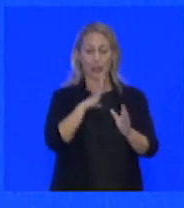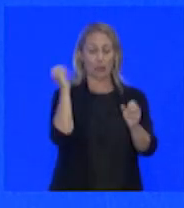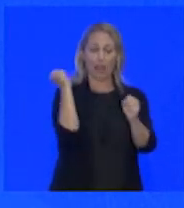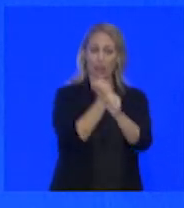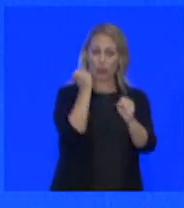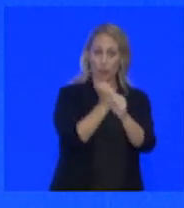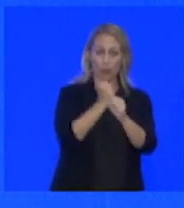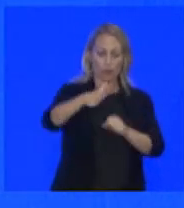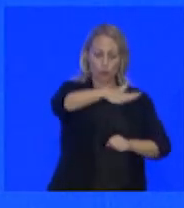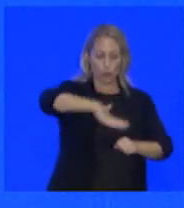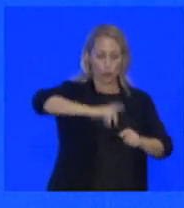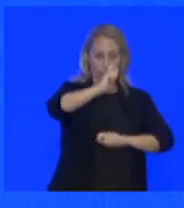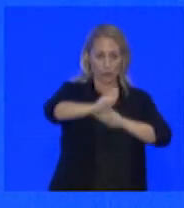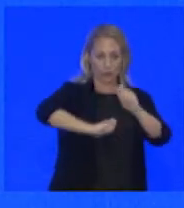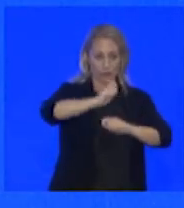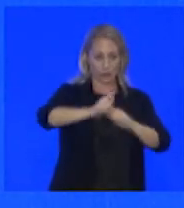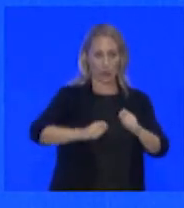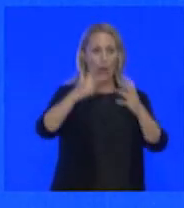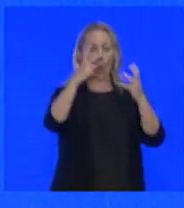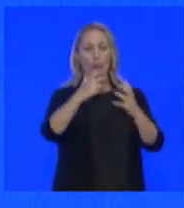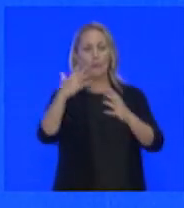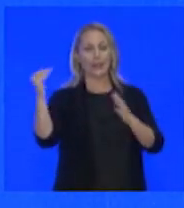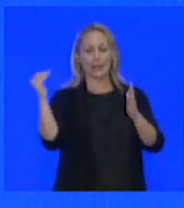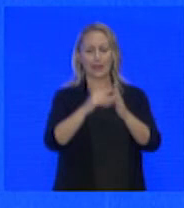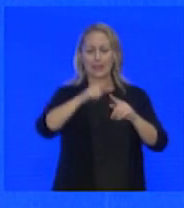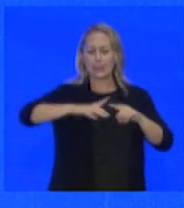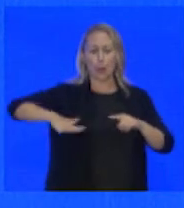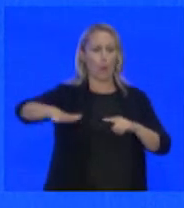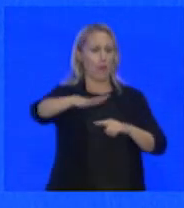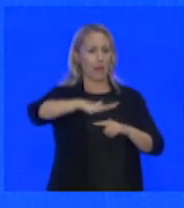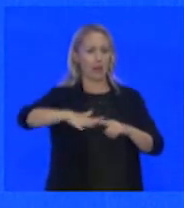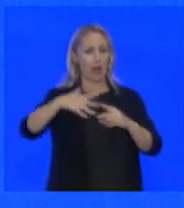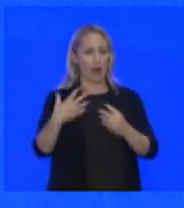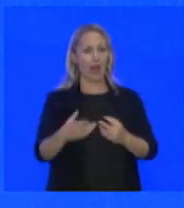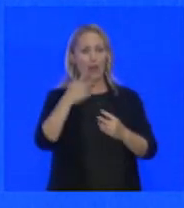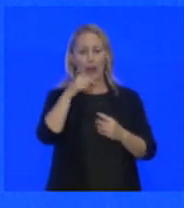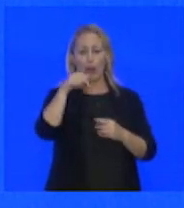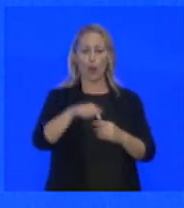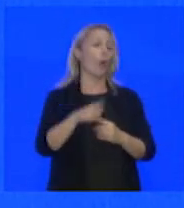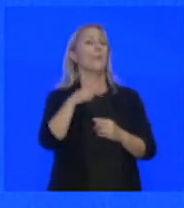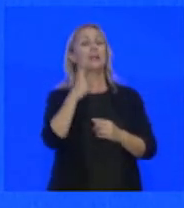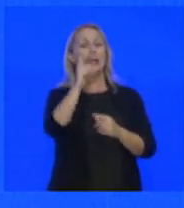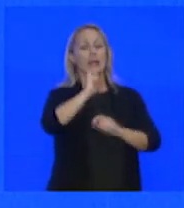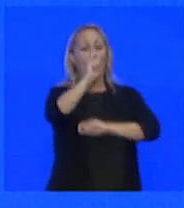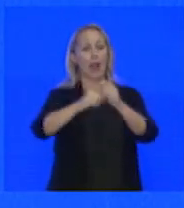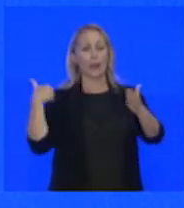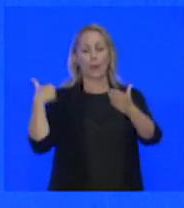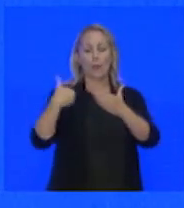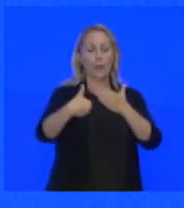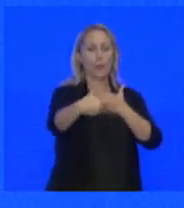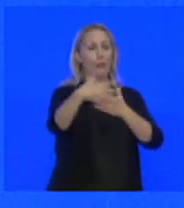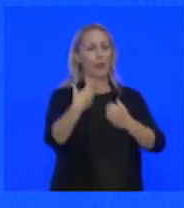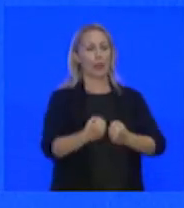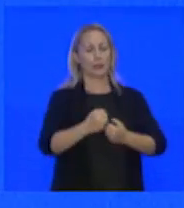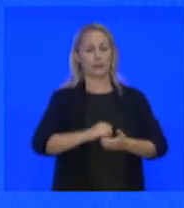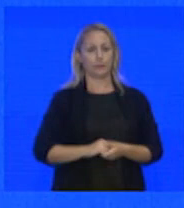κατασκευή. 75.000 συμπολίτες μας θα εργάζονται στο ελληνικό με την ολοκλήρωση του έργου.